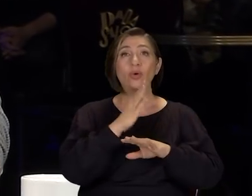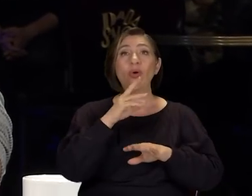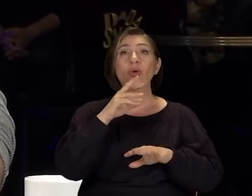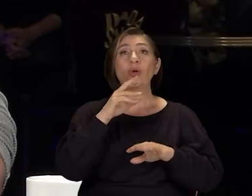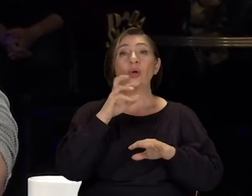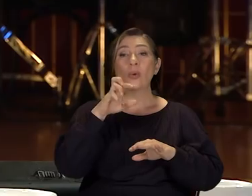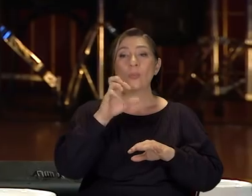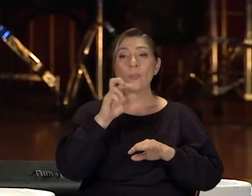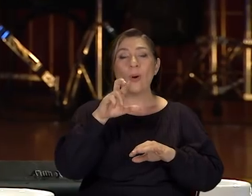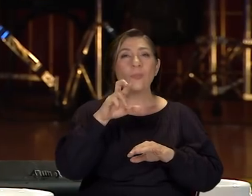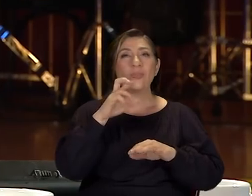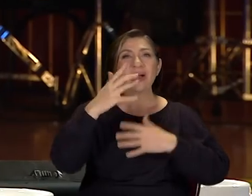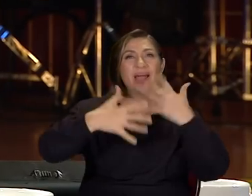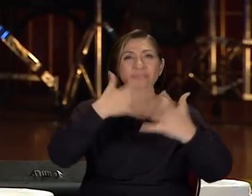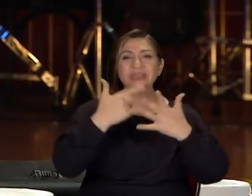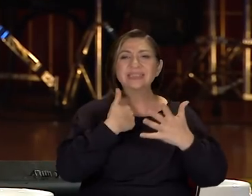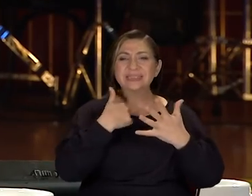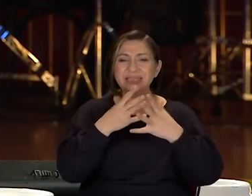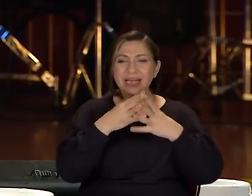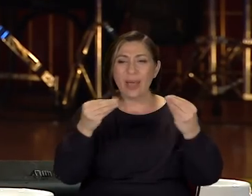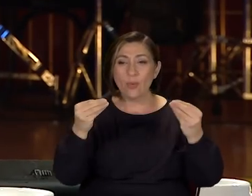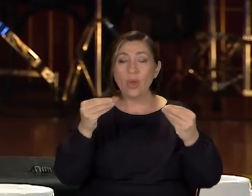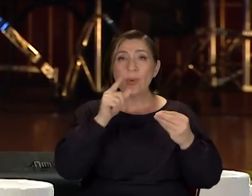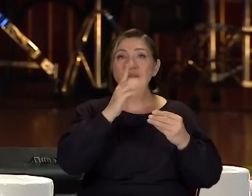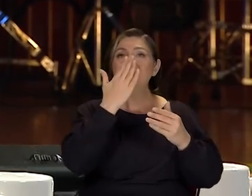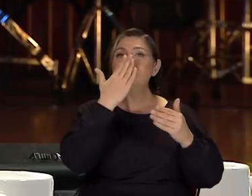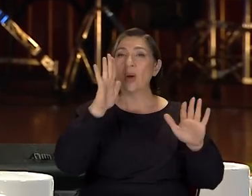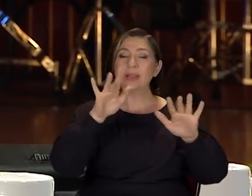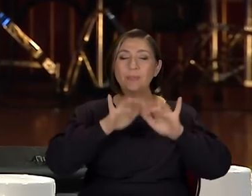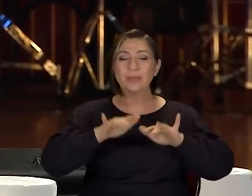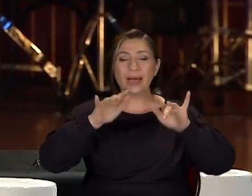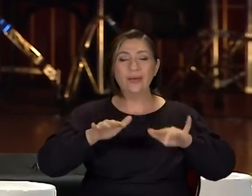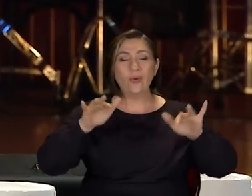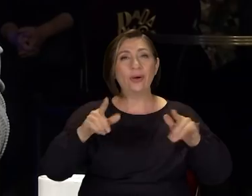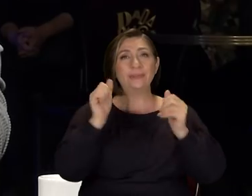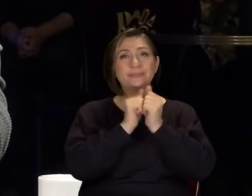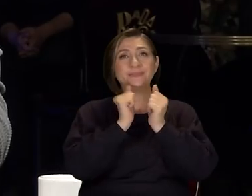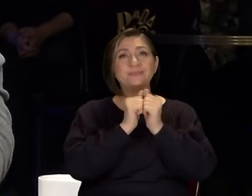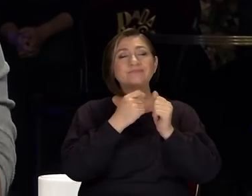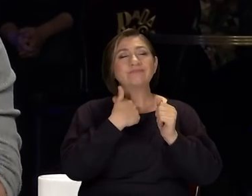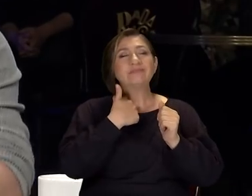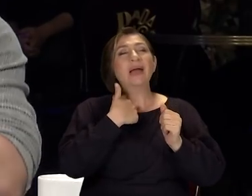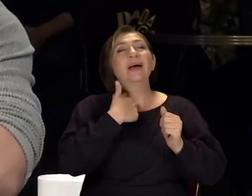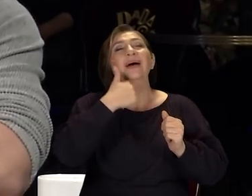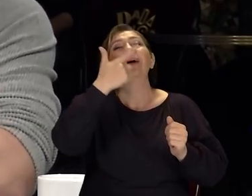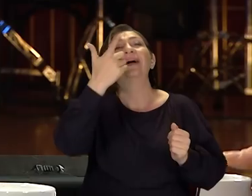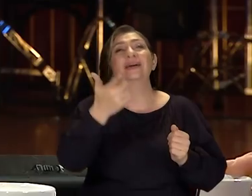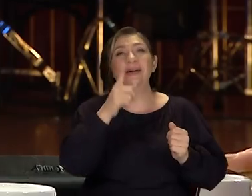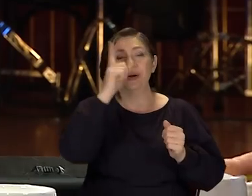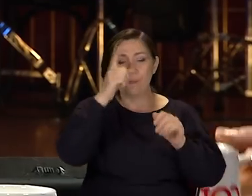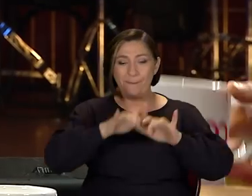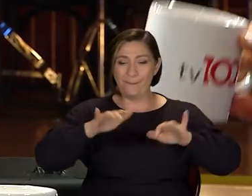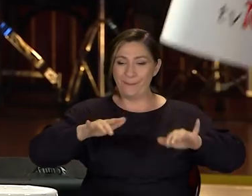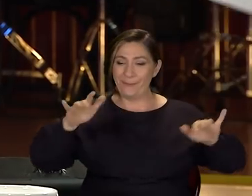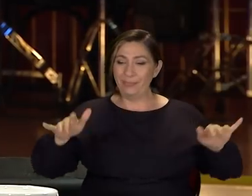değil mi ya? Pop karmaşasında biraz yok oluyoruz. Evet yani. Abi. Yani bak şimdi böyle akıyor şeyler gibi, baladlar. Evet. Baladlar, tek piyano.